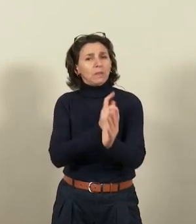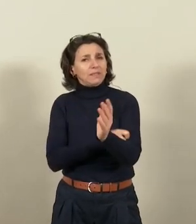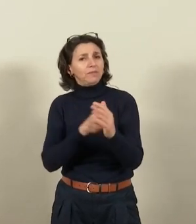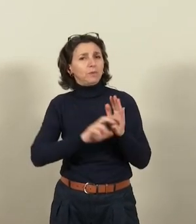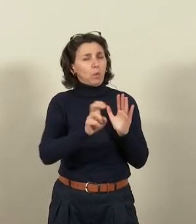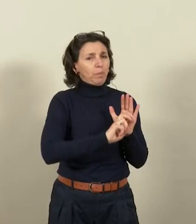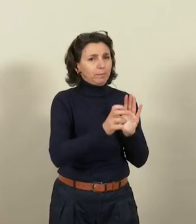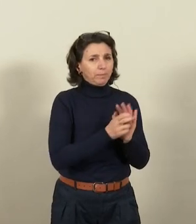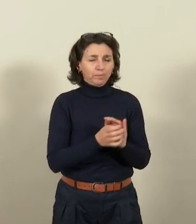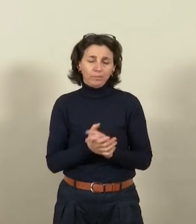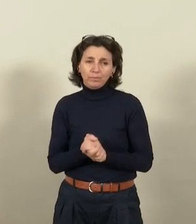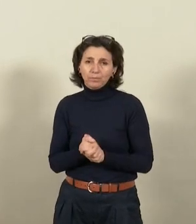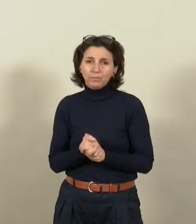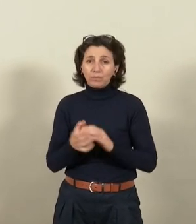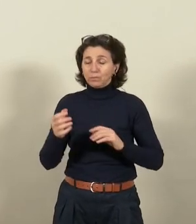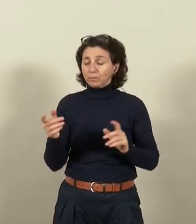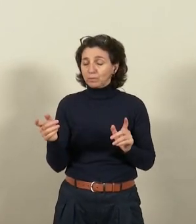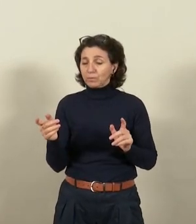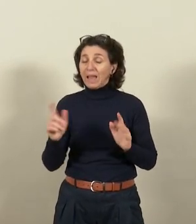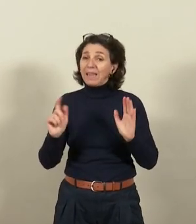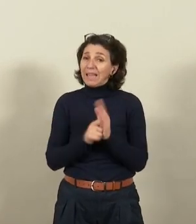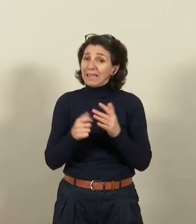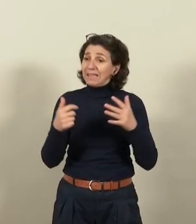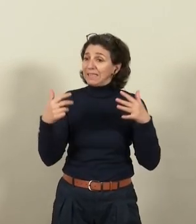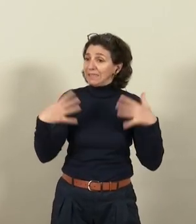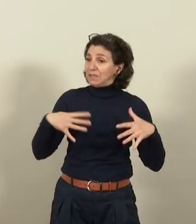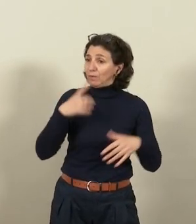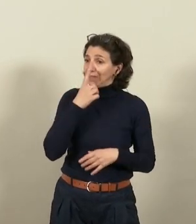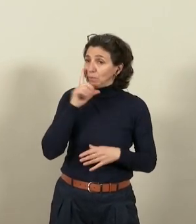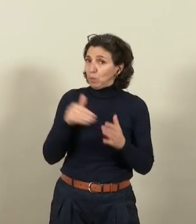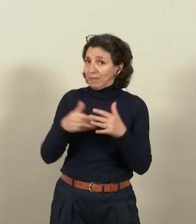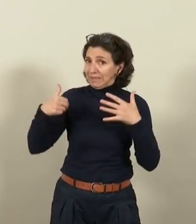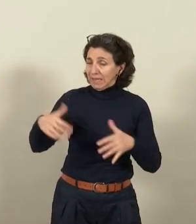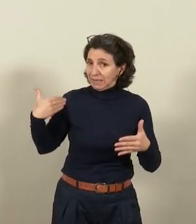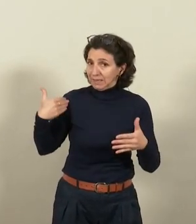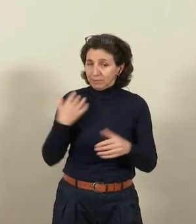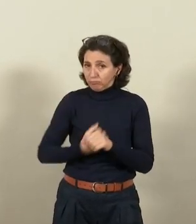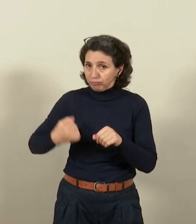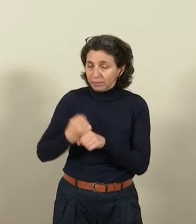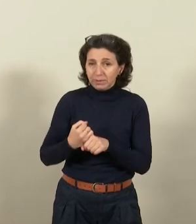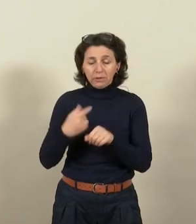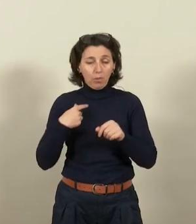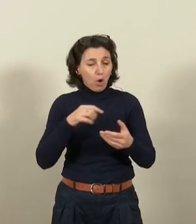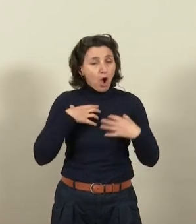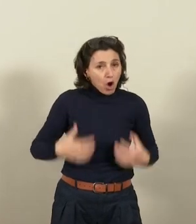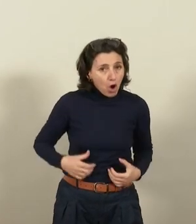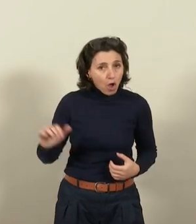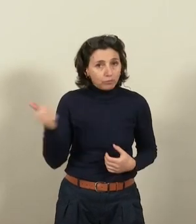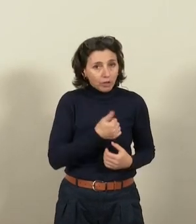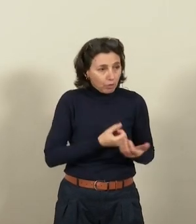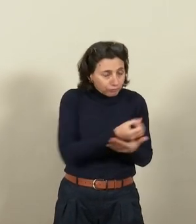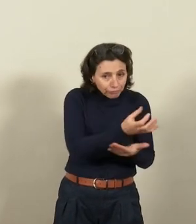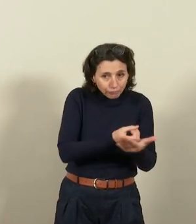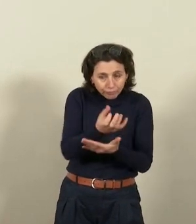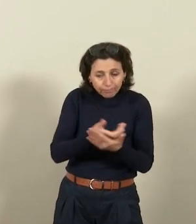délibération du 19 décembre 2016 il permet d'évaluer les projets des clubs et de donner un avis éclairé préalablement au